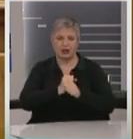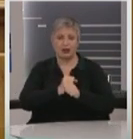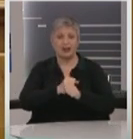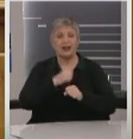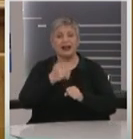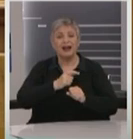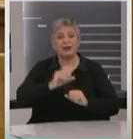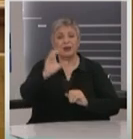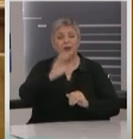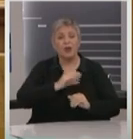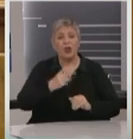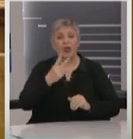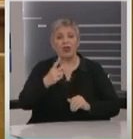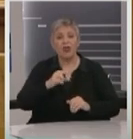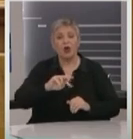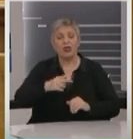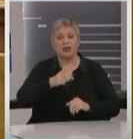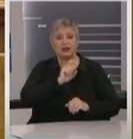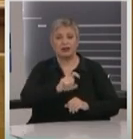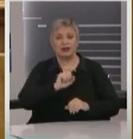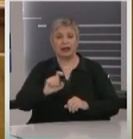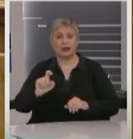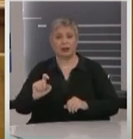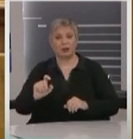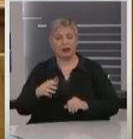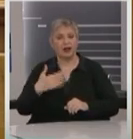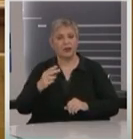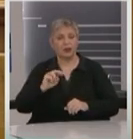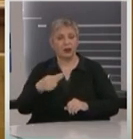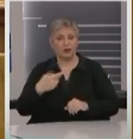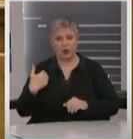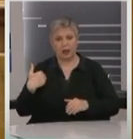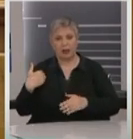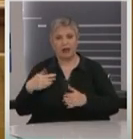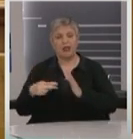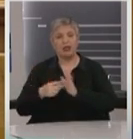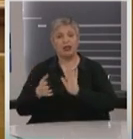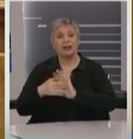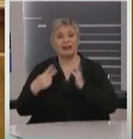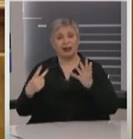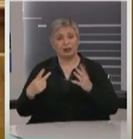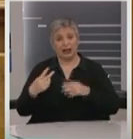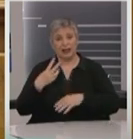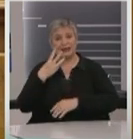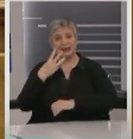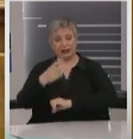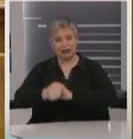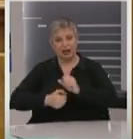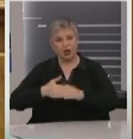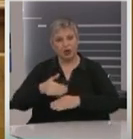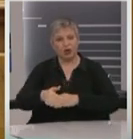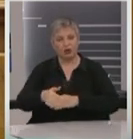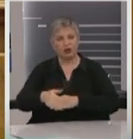2 δισεκατομμύρια ευρώ εκταμιεύσεις στην ελληνική οικονομία μέσα στο 17. Για τα επόμενα 3 χρόνια έχουμε